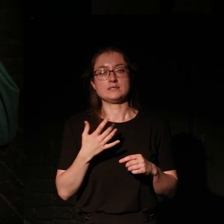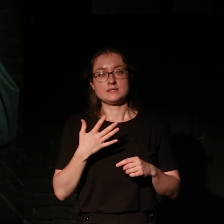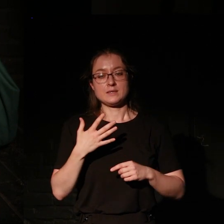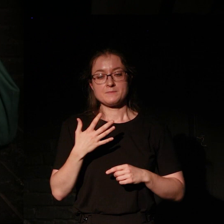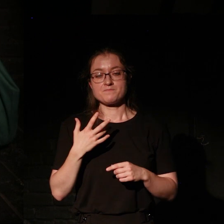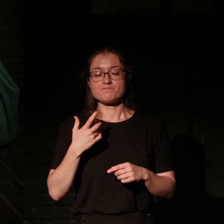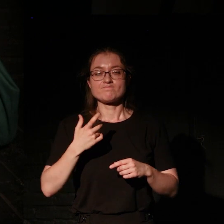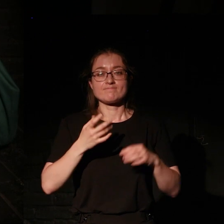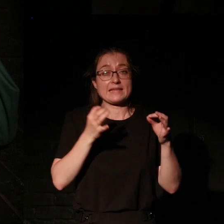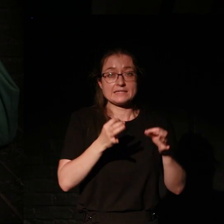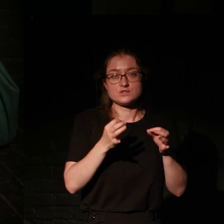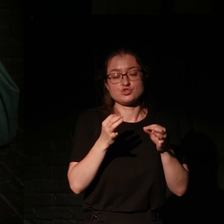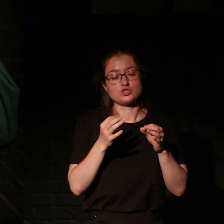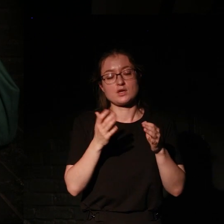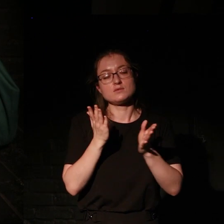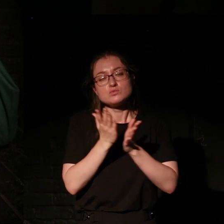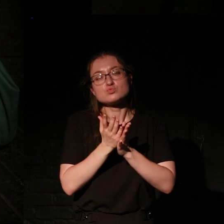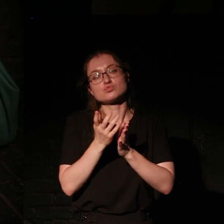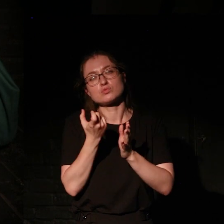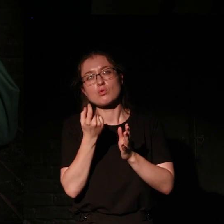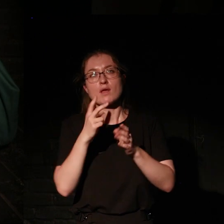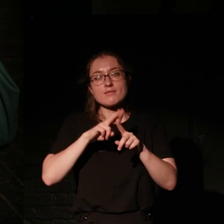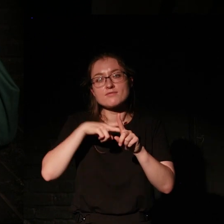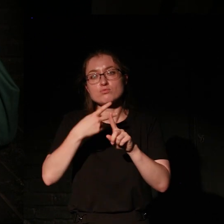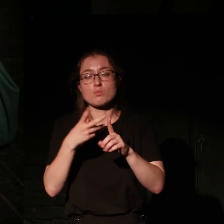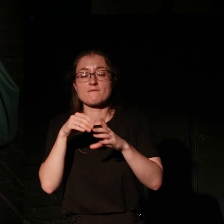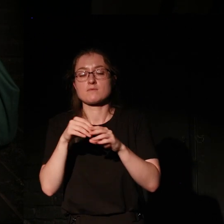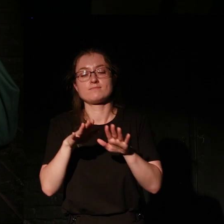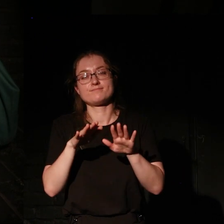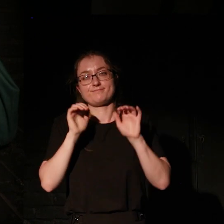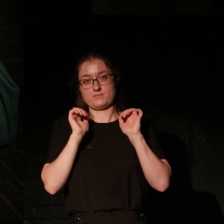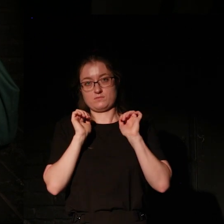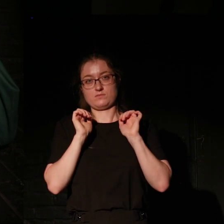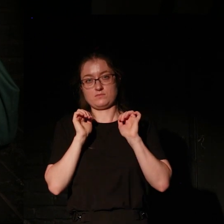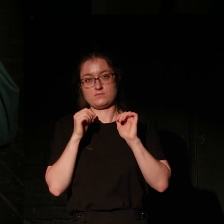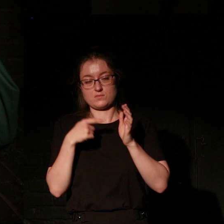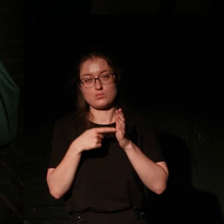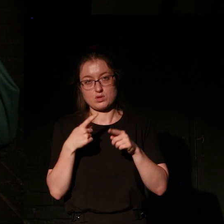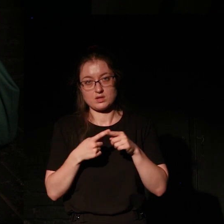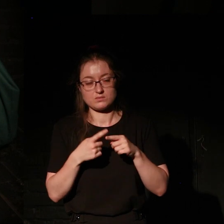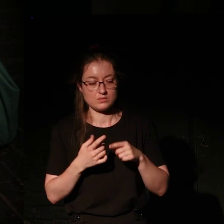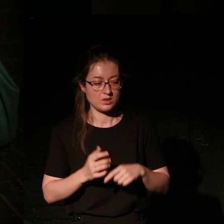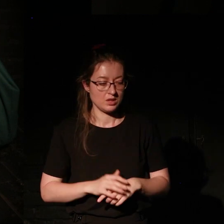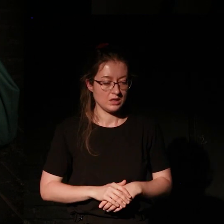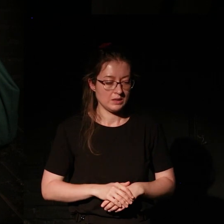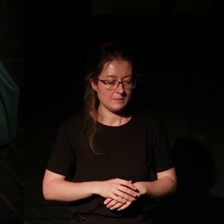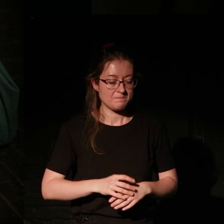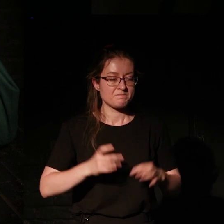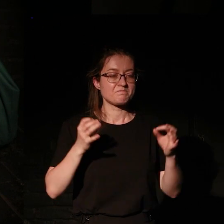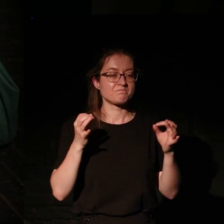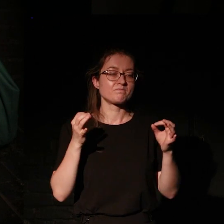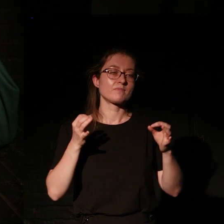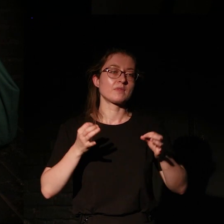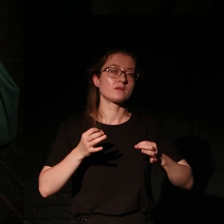tłumaczeniach. Ale to wynika właśnie z tego, że ta znajomość realiów biblijnych dzisiaj jest o wiele